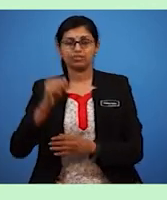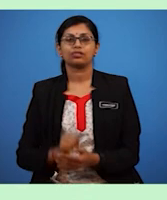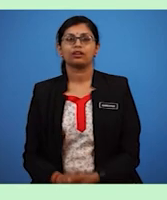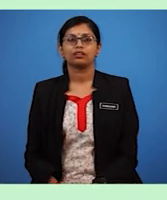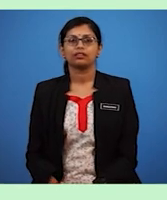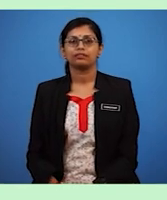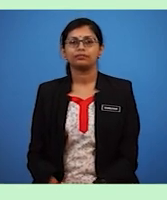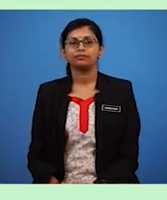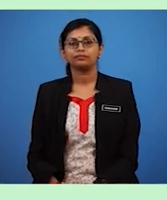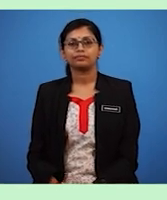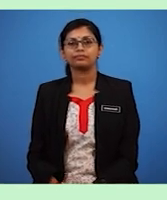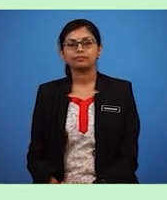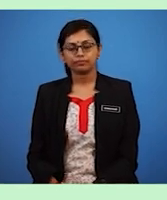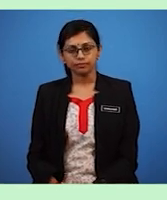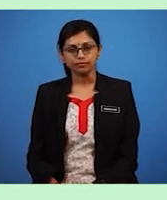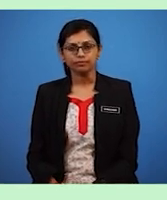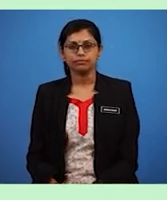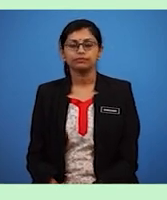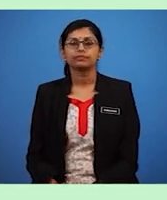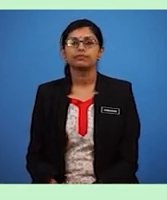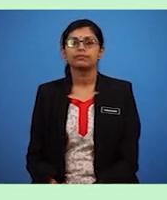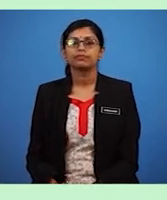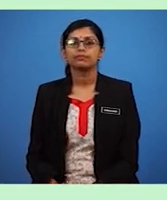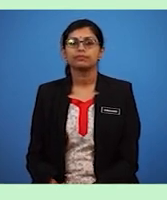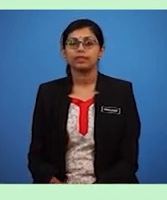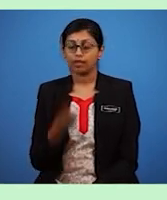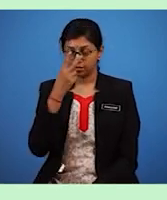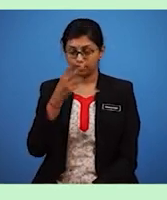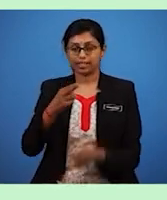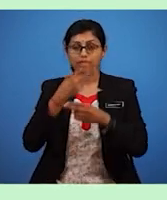Rumus yang perlu murid-murid gunakan ialah